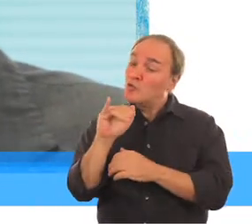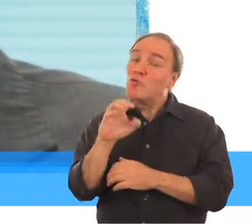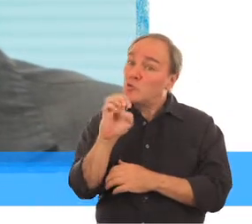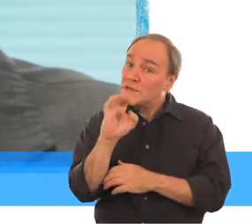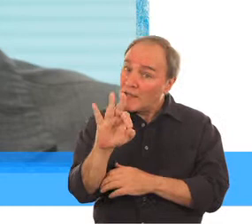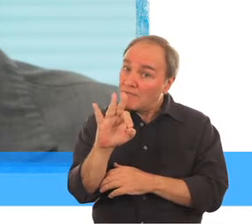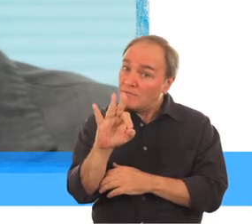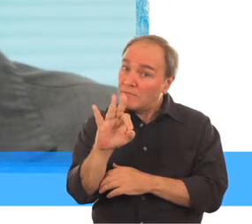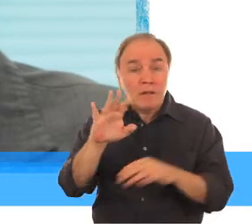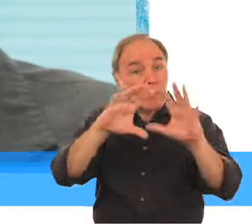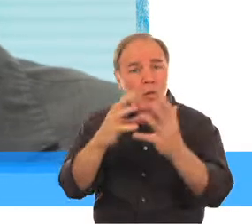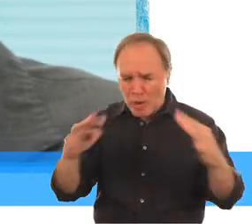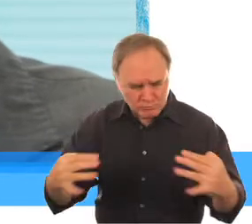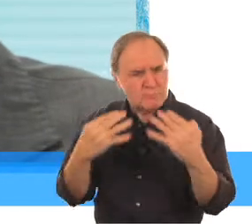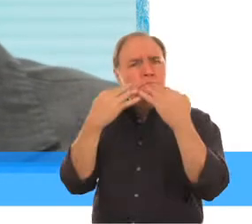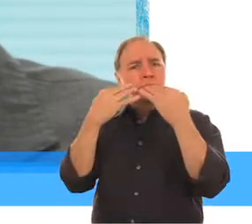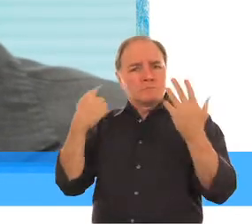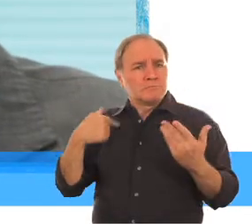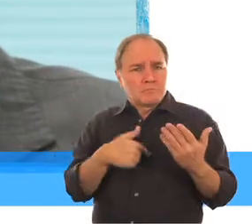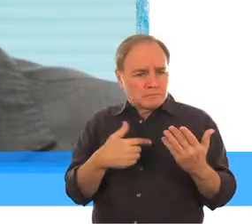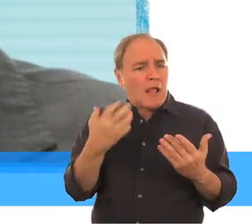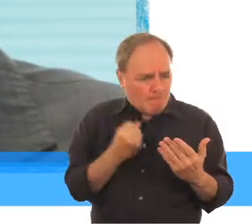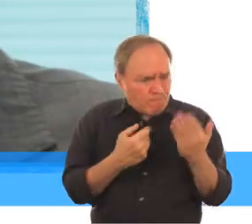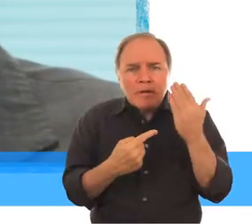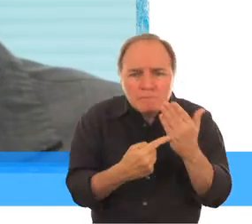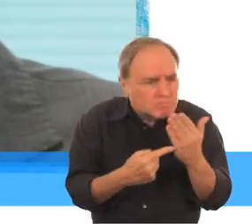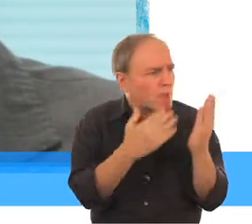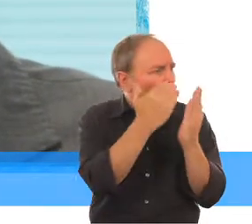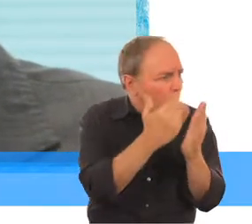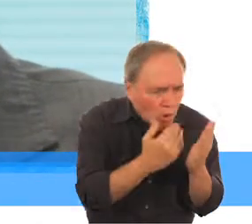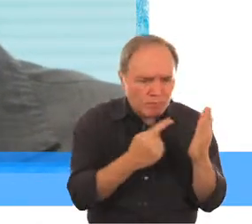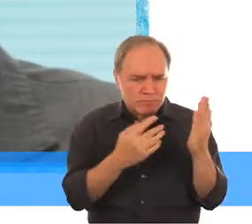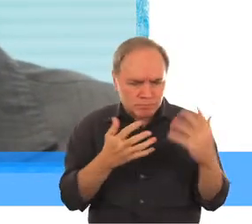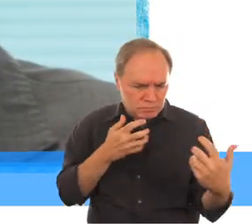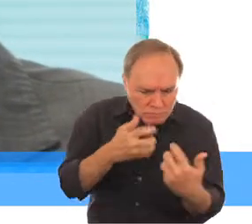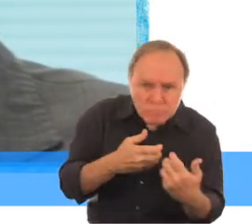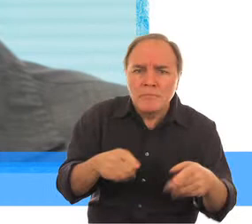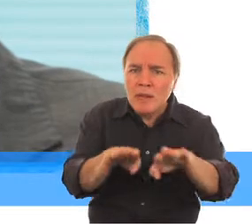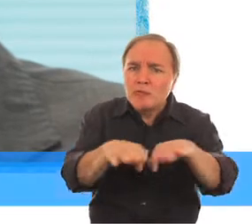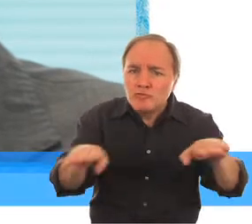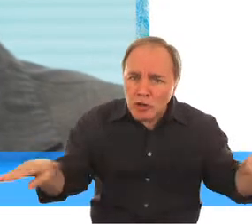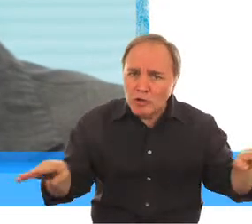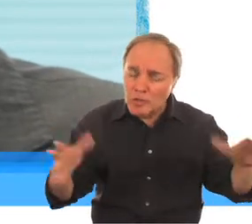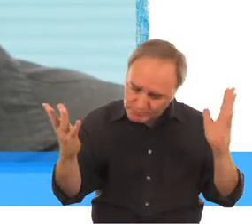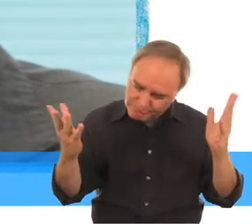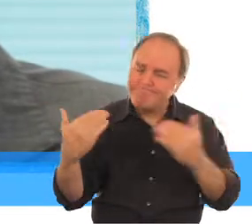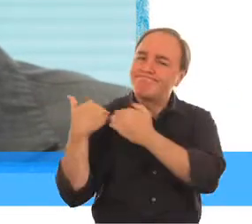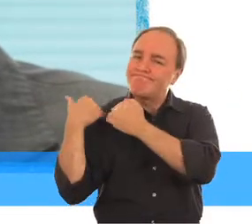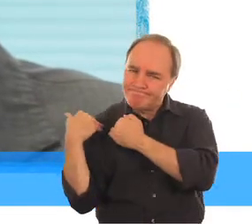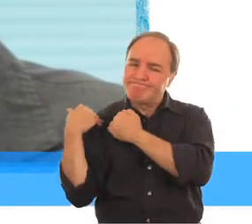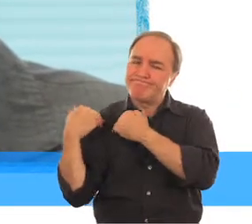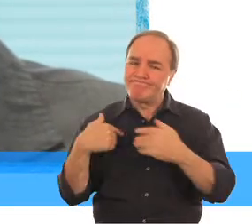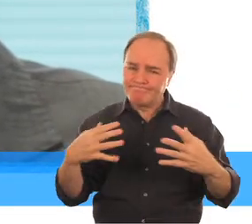C'est à nous, à l'UNICEF, de par notre rôle de conciliateur, notre plaidoyer technique et notre rôle de programmateur d'assumer